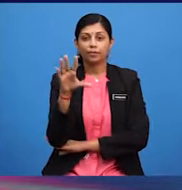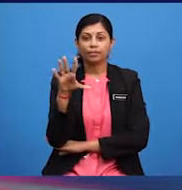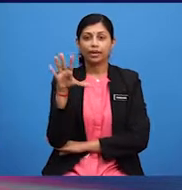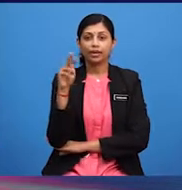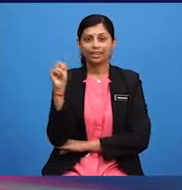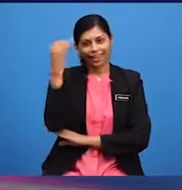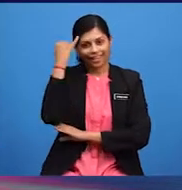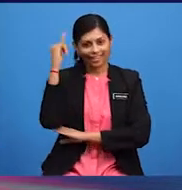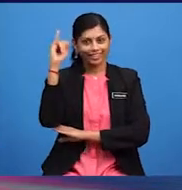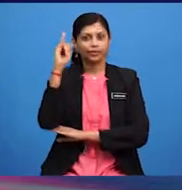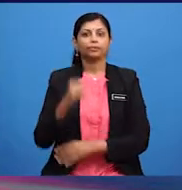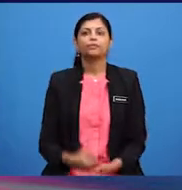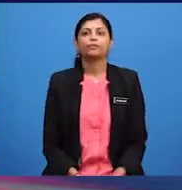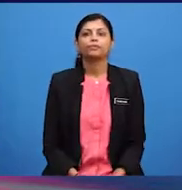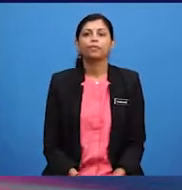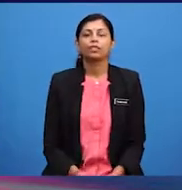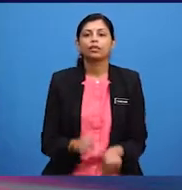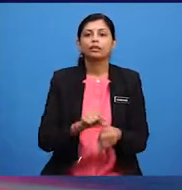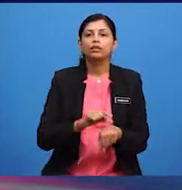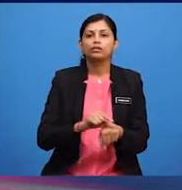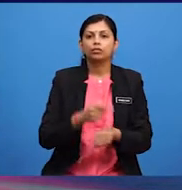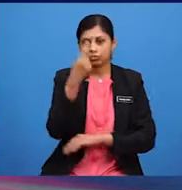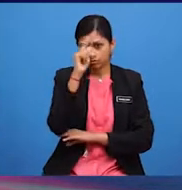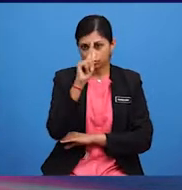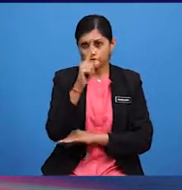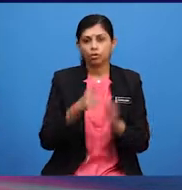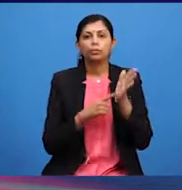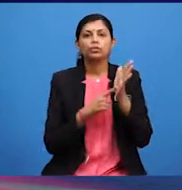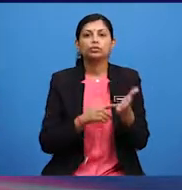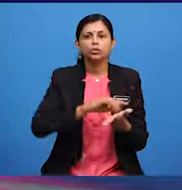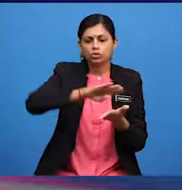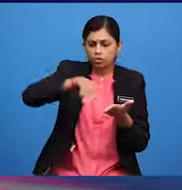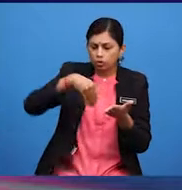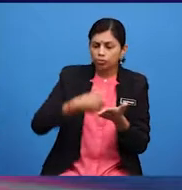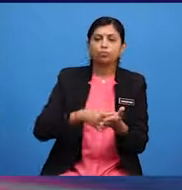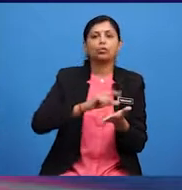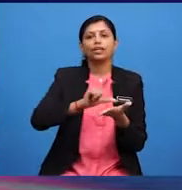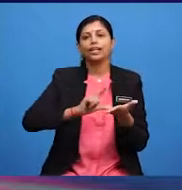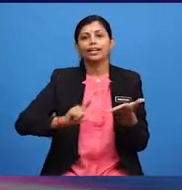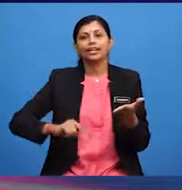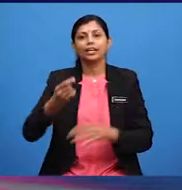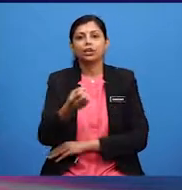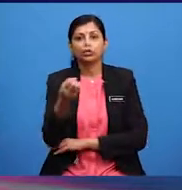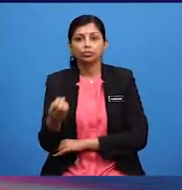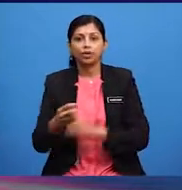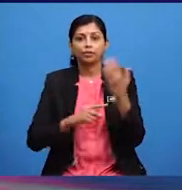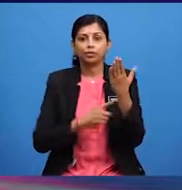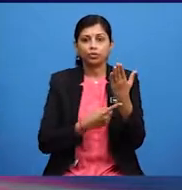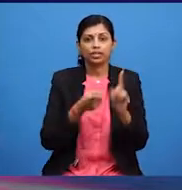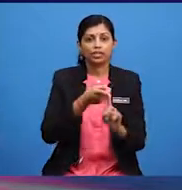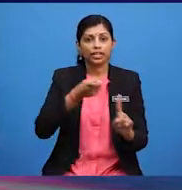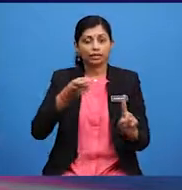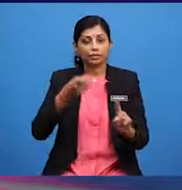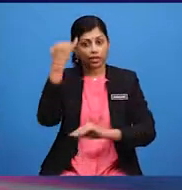Lakaran ini digunakan untuk menunjukkan kesemua lakaran objek